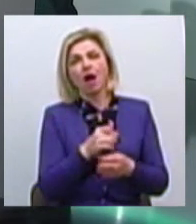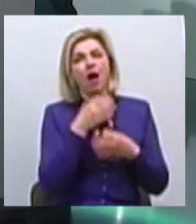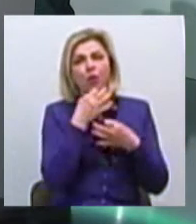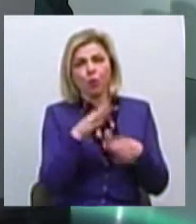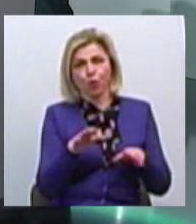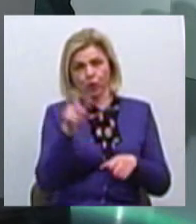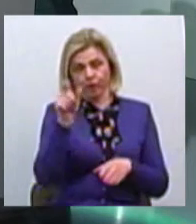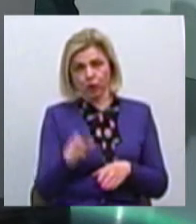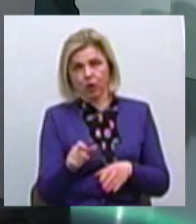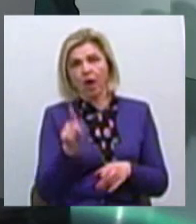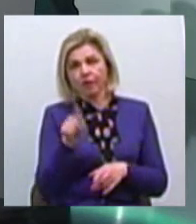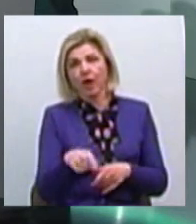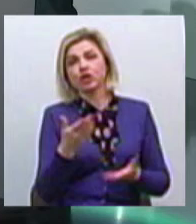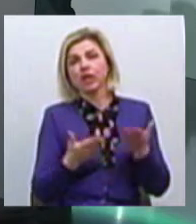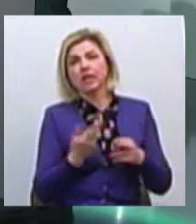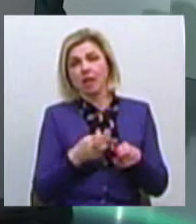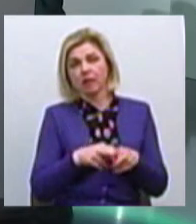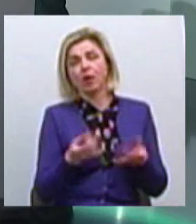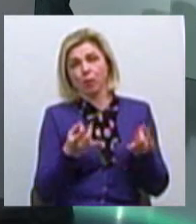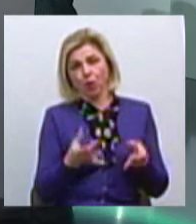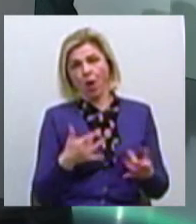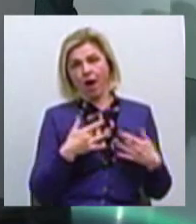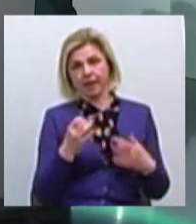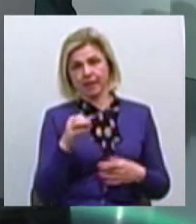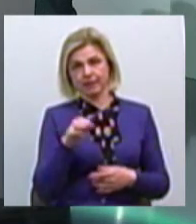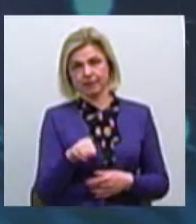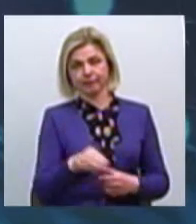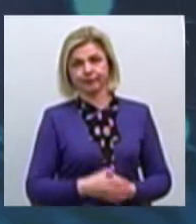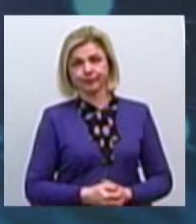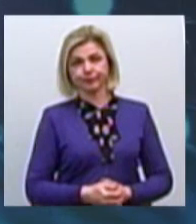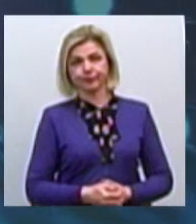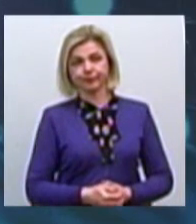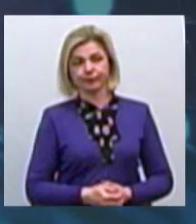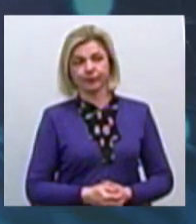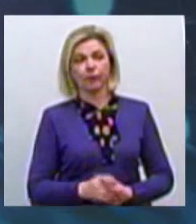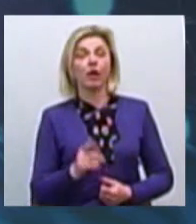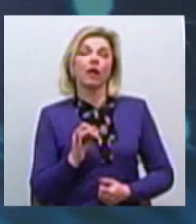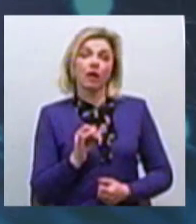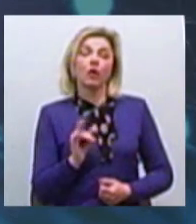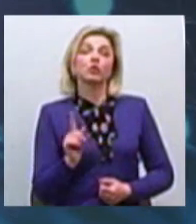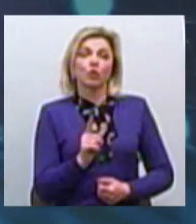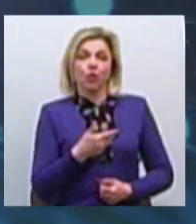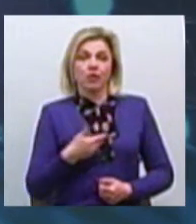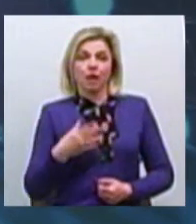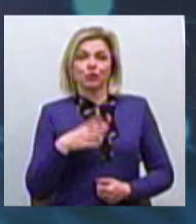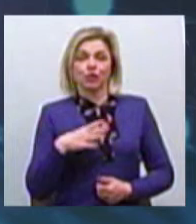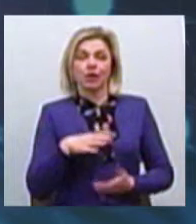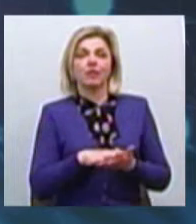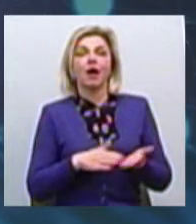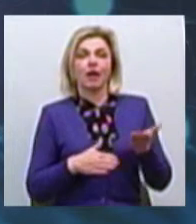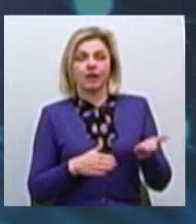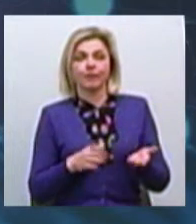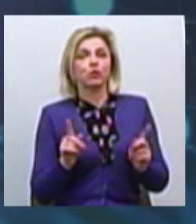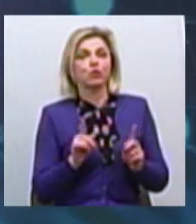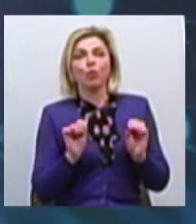фигуру, даже если это просто артист. Ну и, знову ж таки, чего нам чекати далі? Як ви бачите, що може